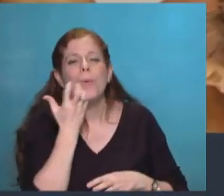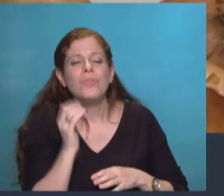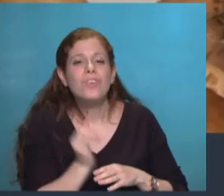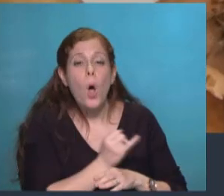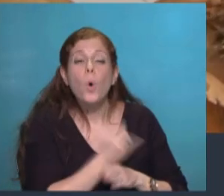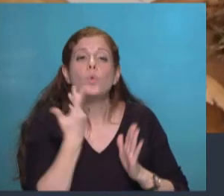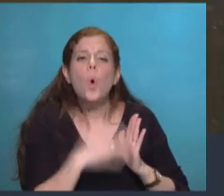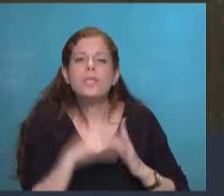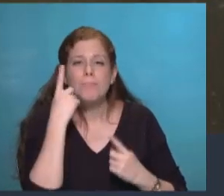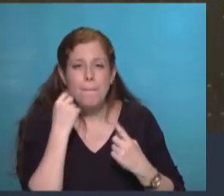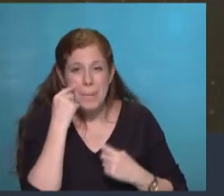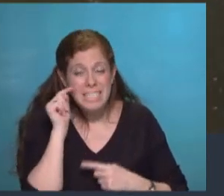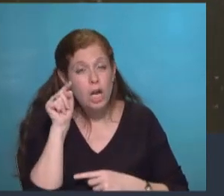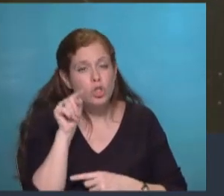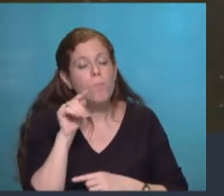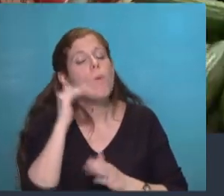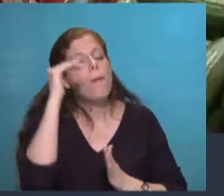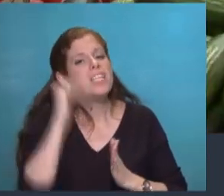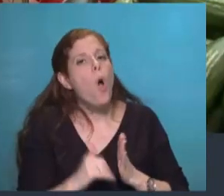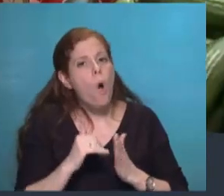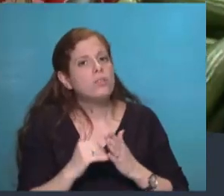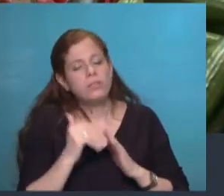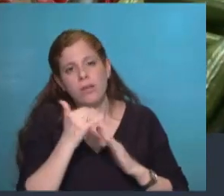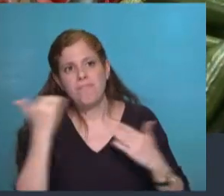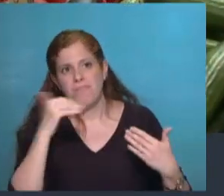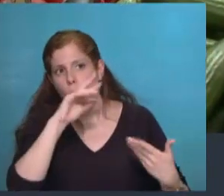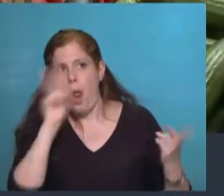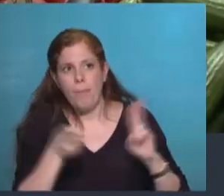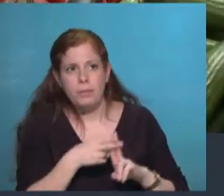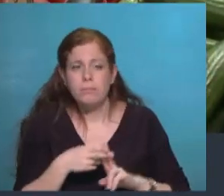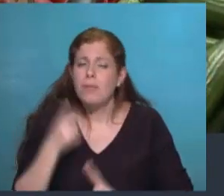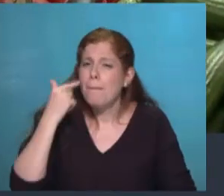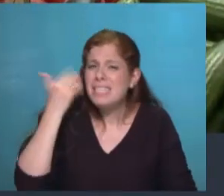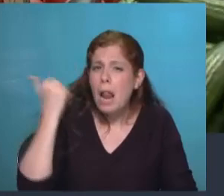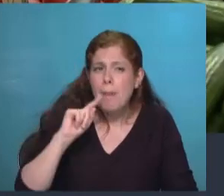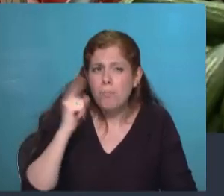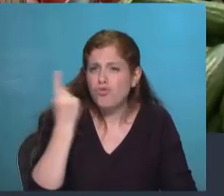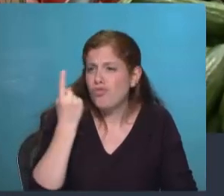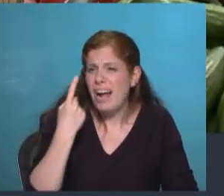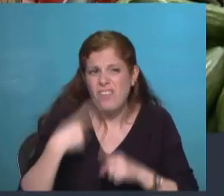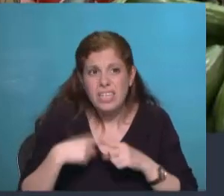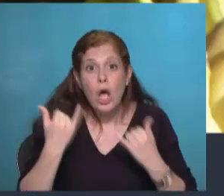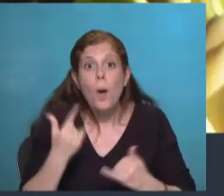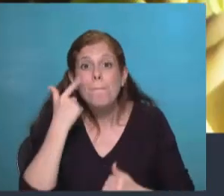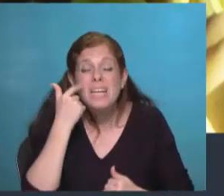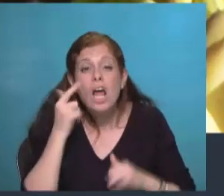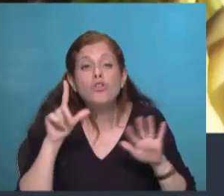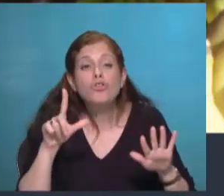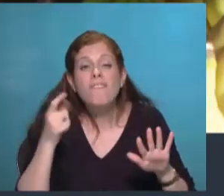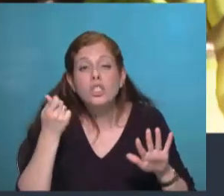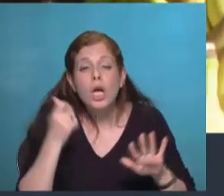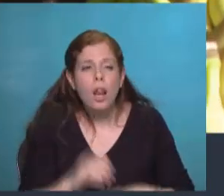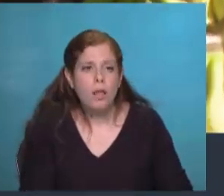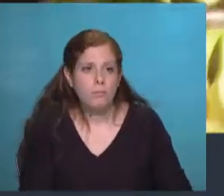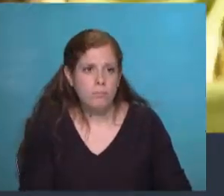בצל שבו יש חוסר קיצוני עולמי. בצל היה עולה 1.5 שקל, היום בצל 7 שקלים. משרד